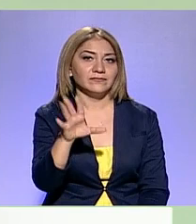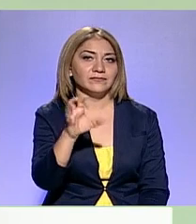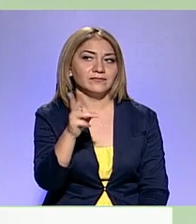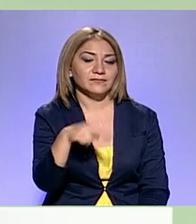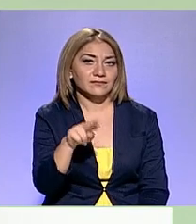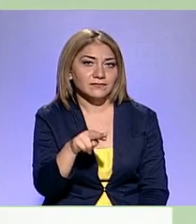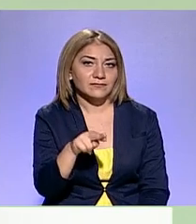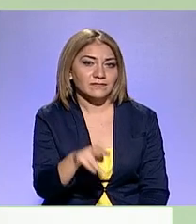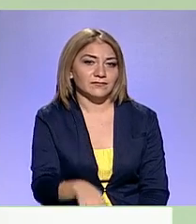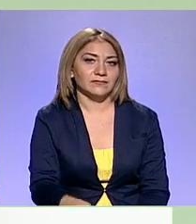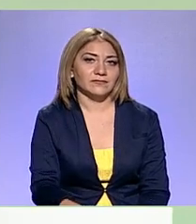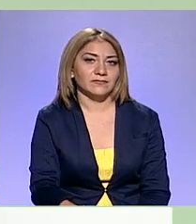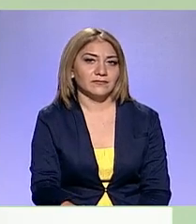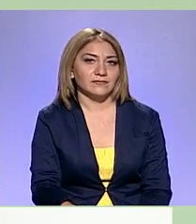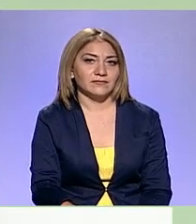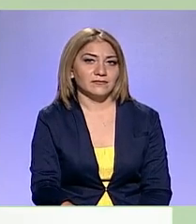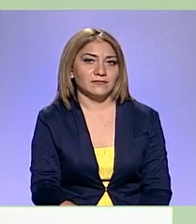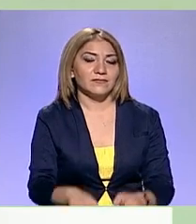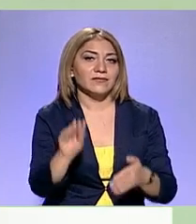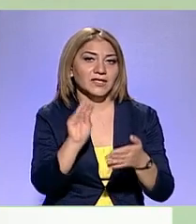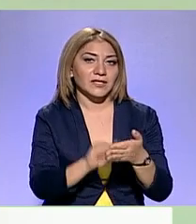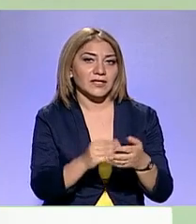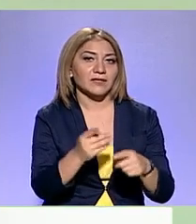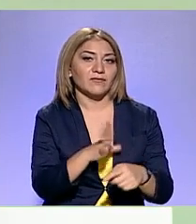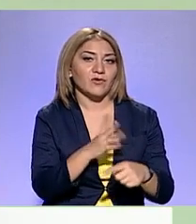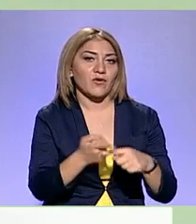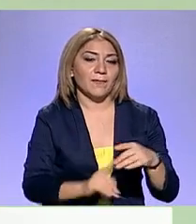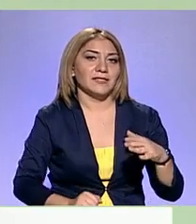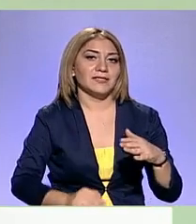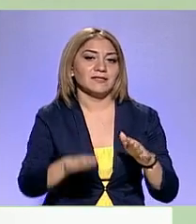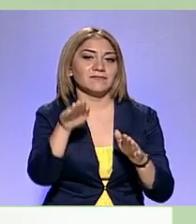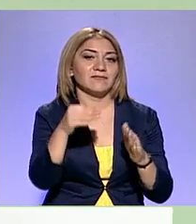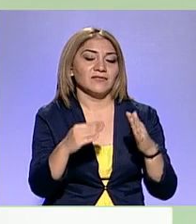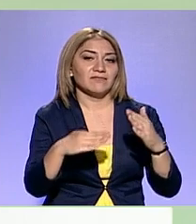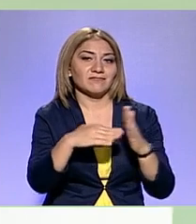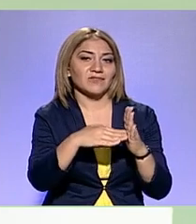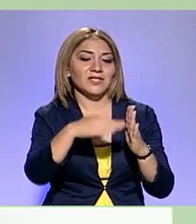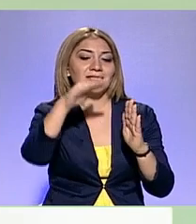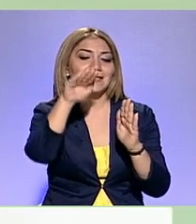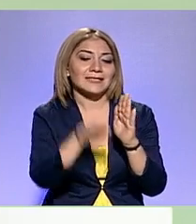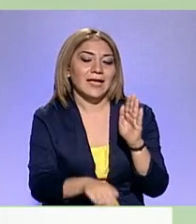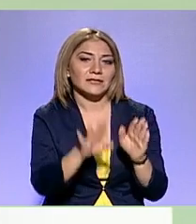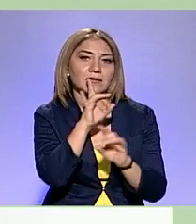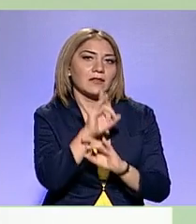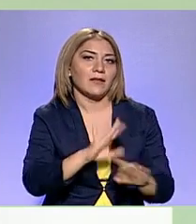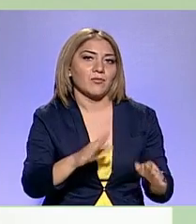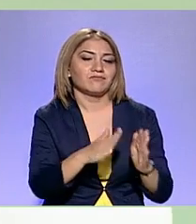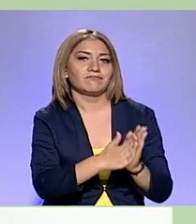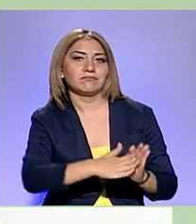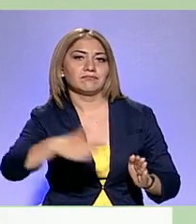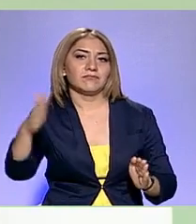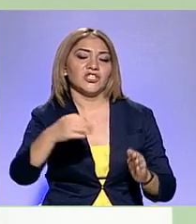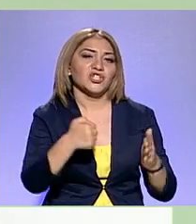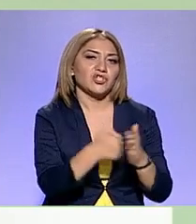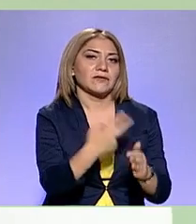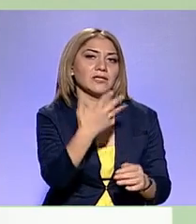դրամը հիմնա, այսպես նշել որպես նշացող, որից ցածր ստացող քաղաքացի մեր երկրում այլևս չի լինելու, որ